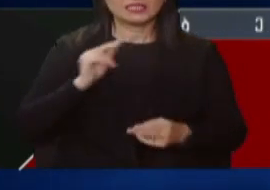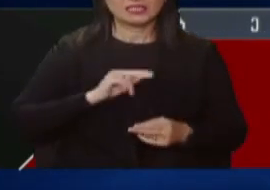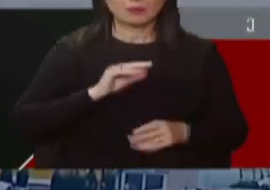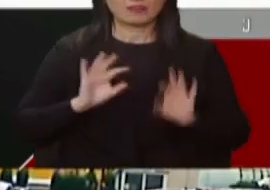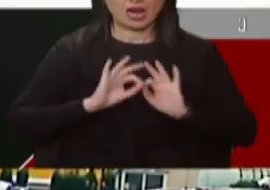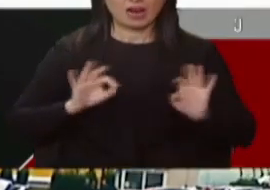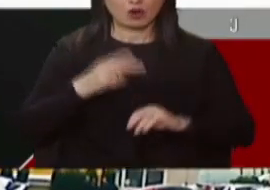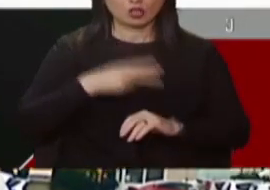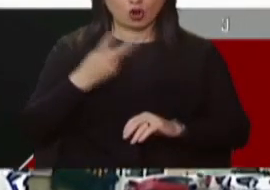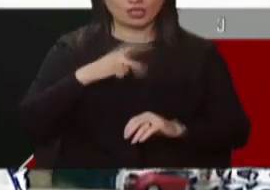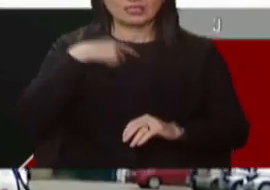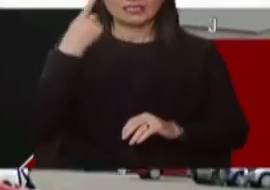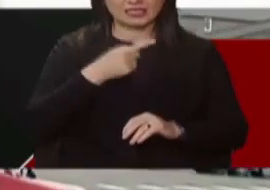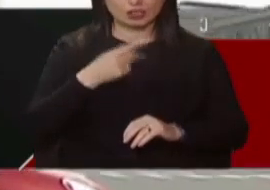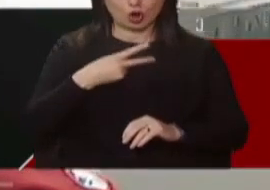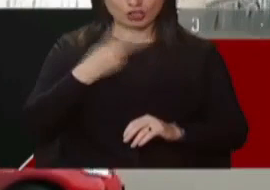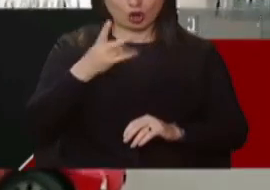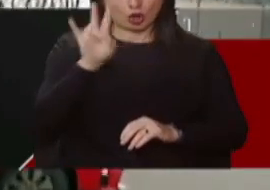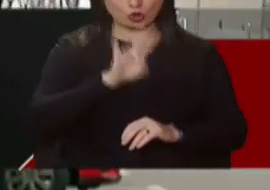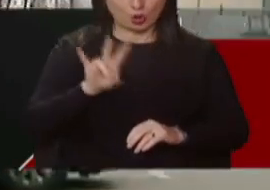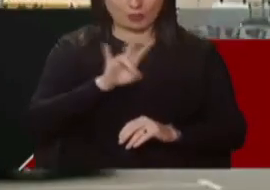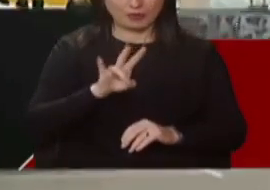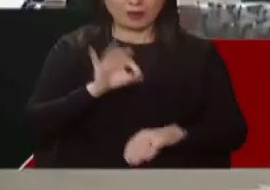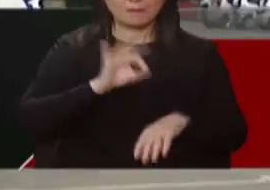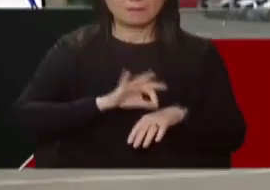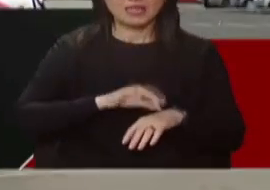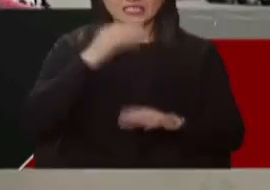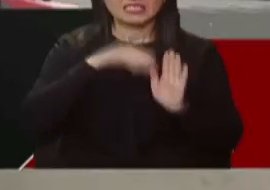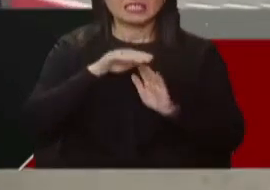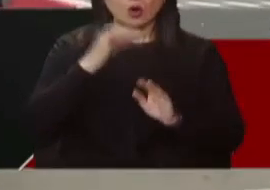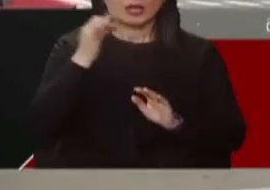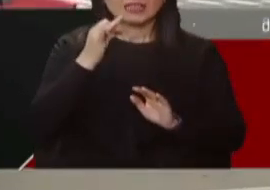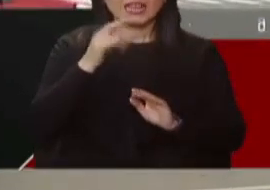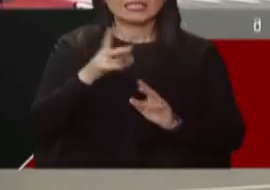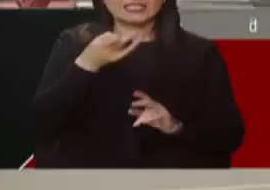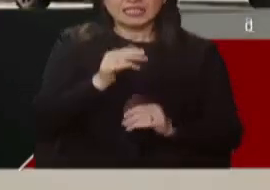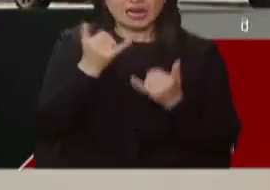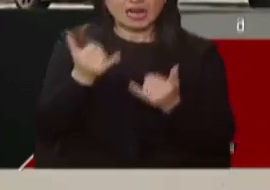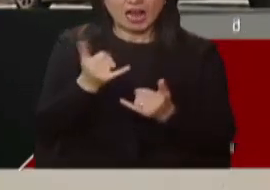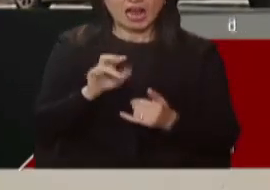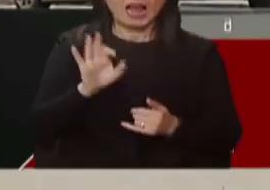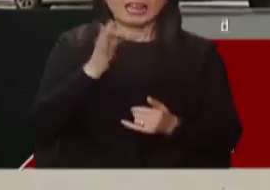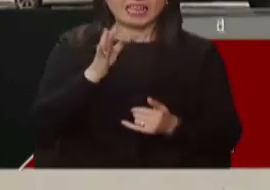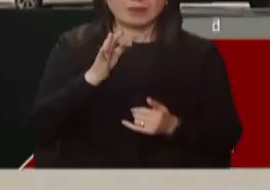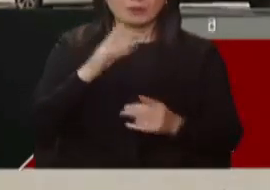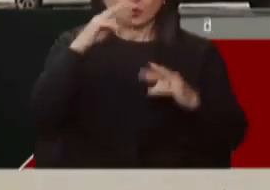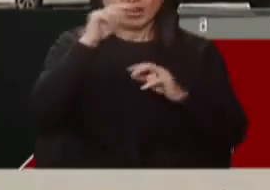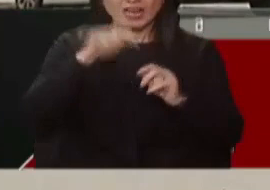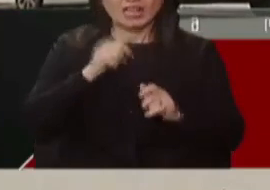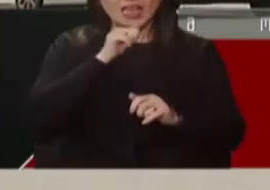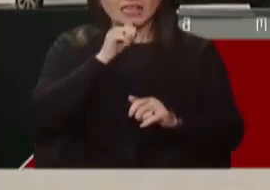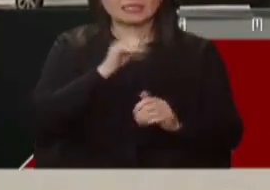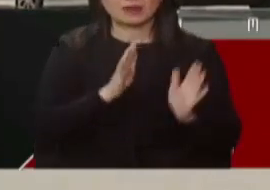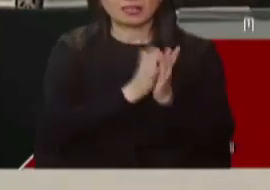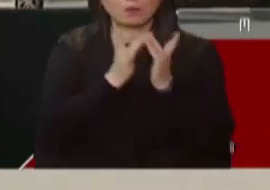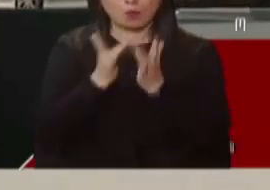სამსახური განმარტავს 2022 წლის 22 ნოემბერს, პაციენტის საუკეთესო ინტერესების გათვალისწინებით ქიმიურ ტოქსიკოლოგიური ექსპერტიზის